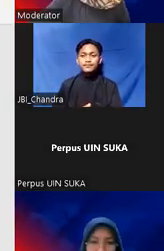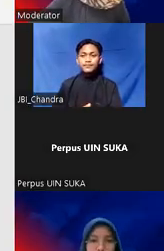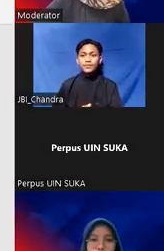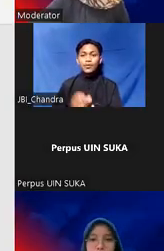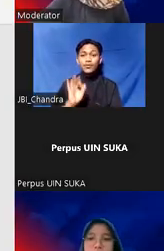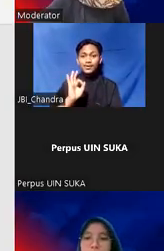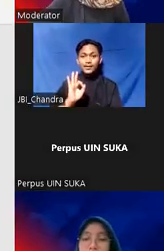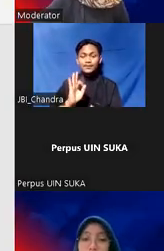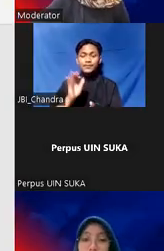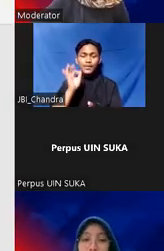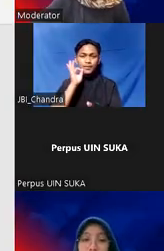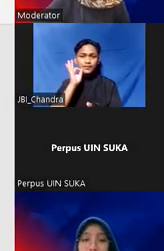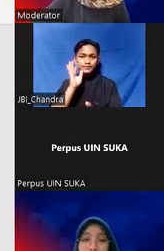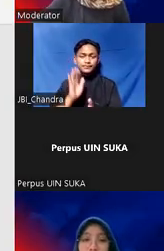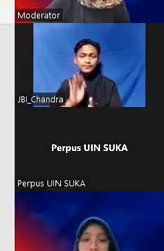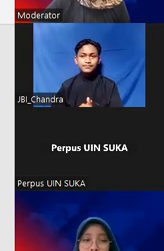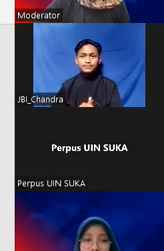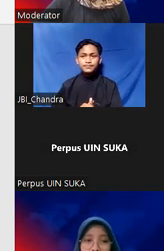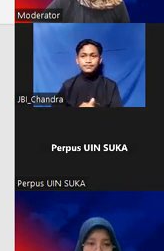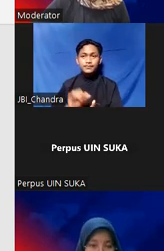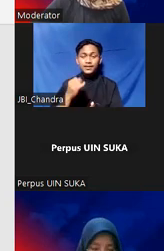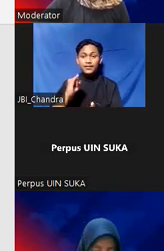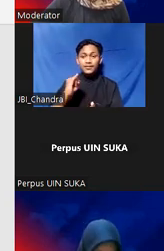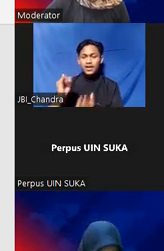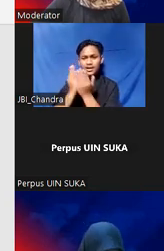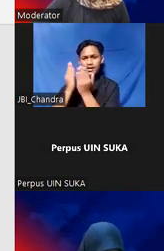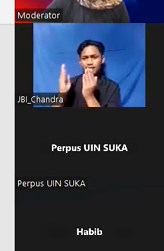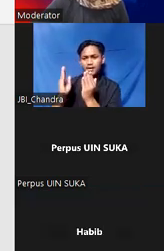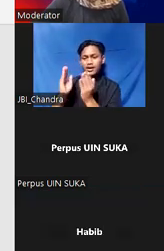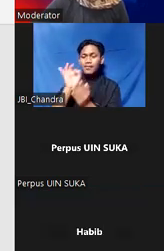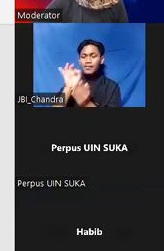Mohon maaf saya tidak perlu menyalahkan kamera moderator